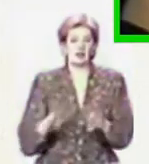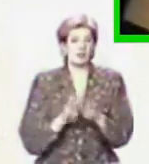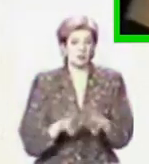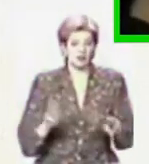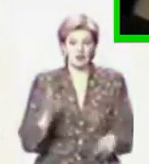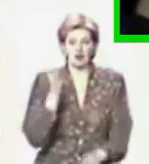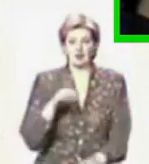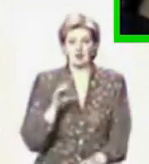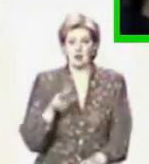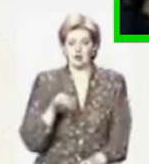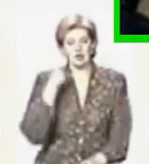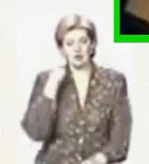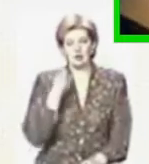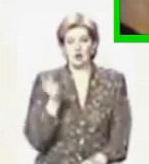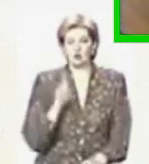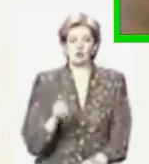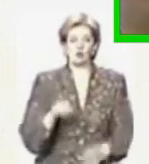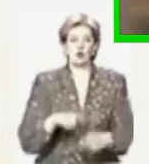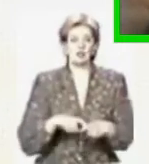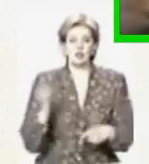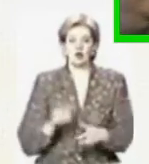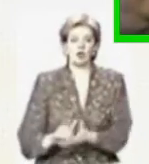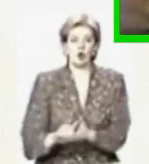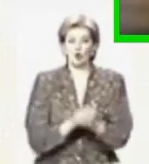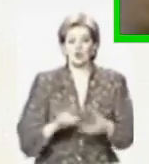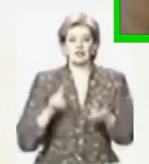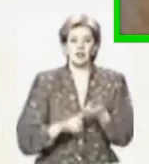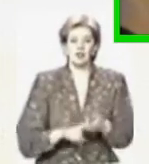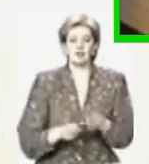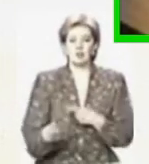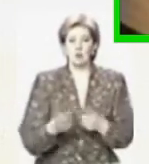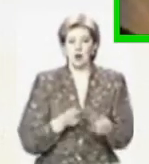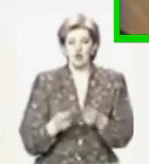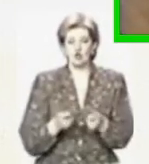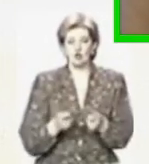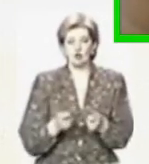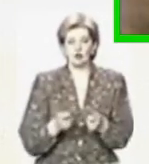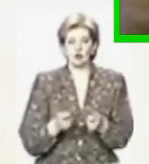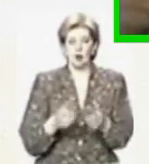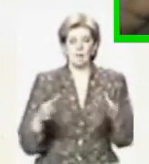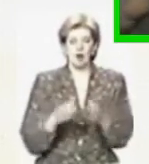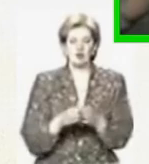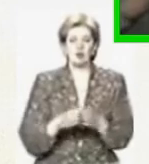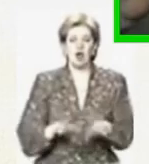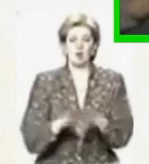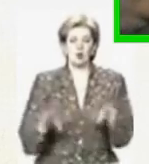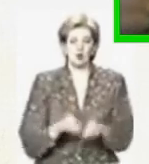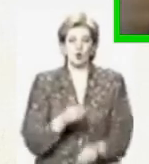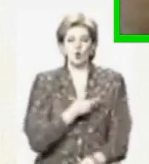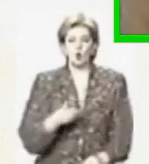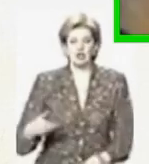после съезда нашей партии. Вот такой пример с этим домом культуры.